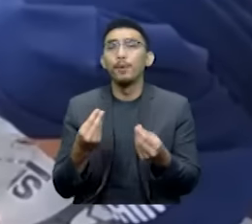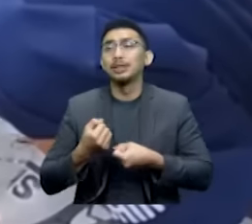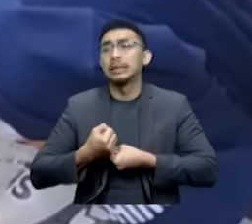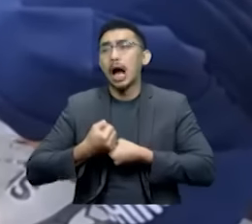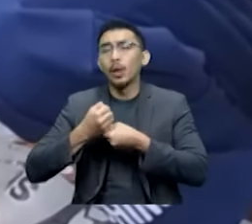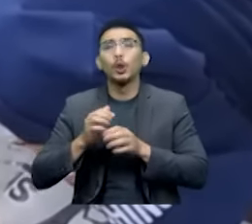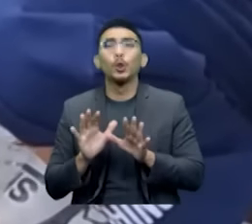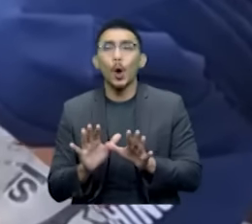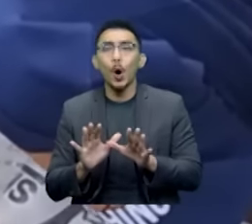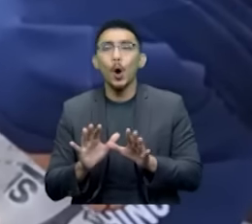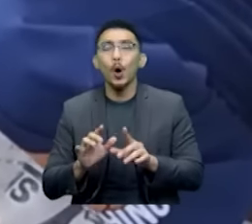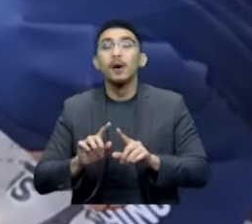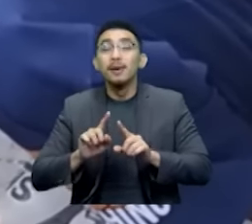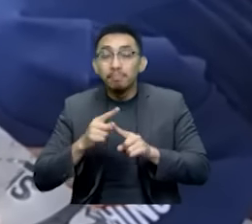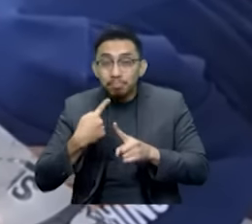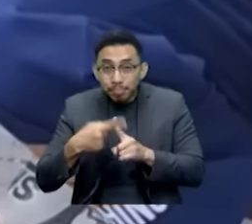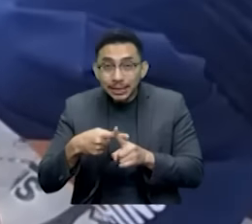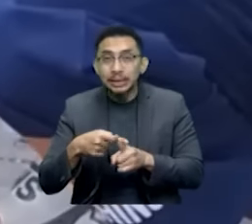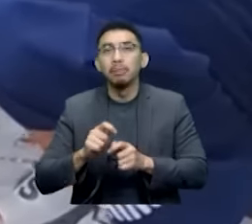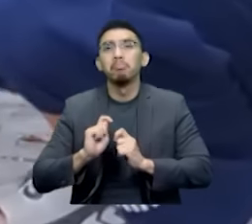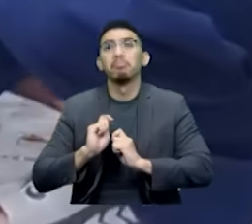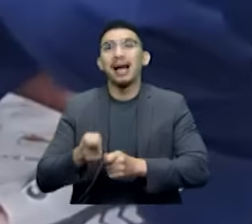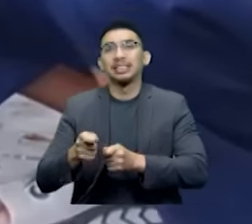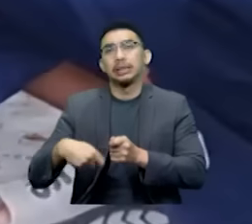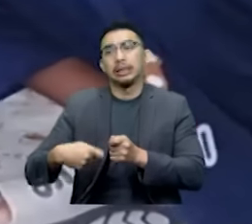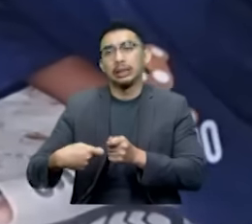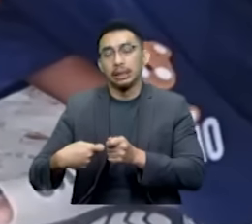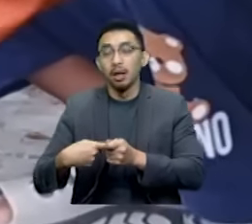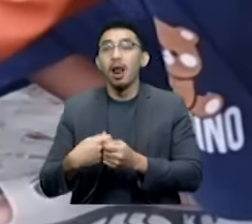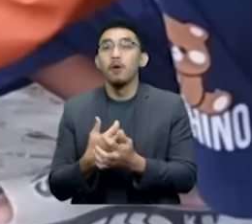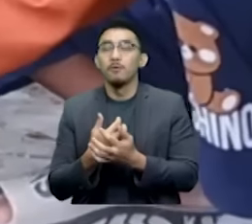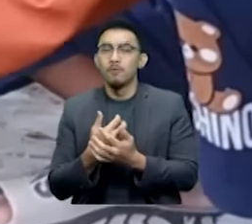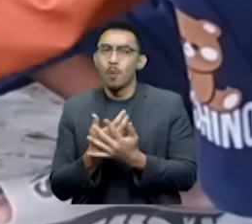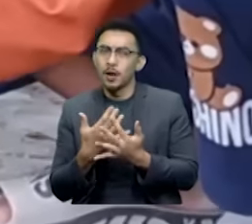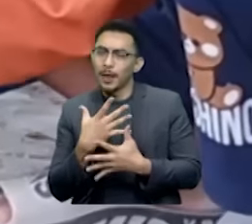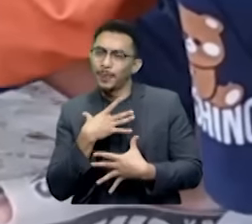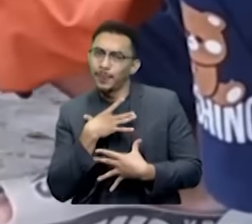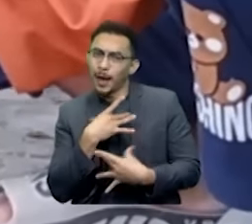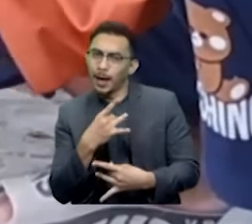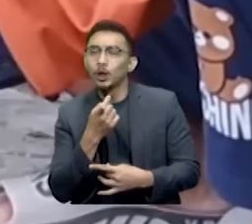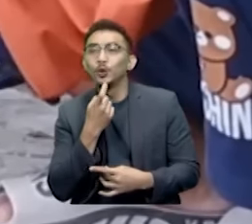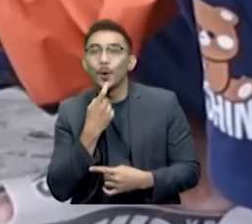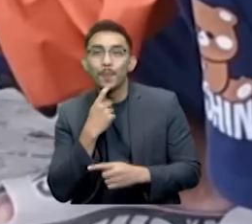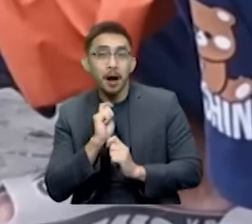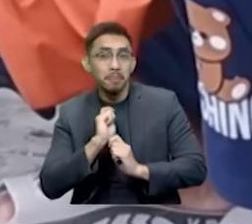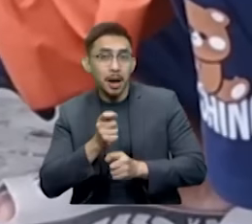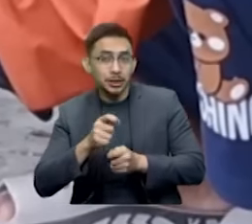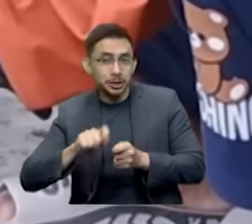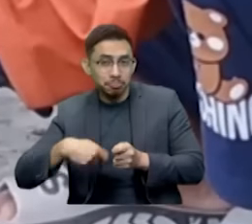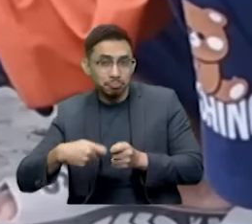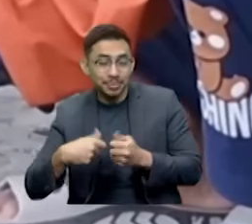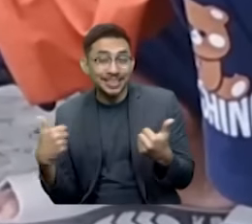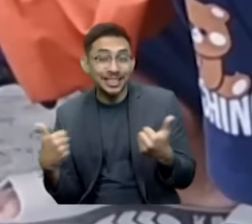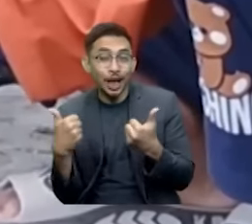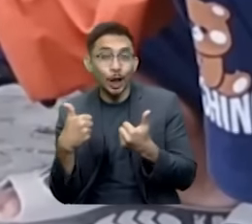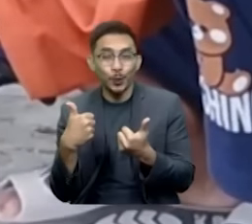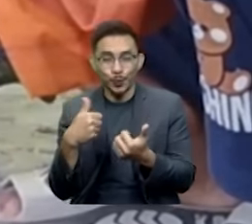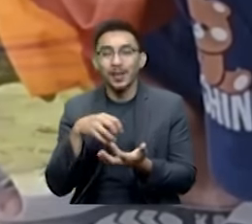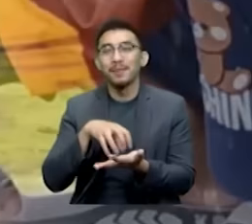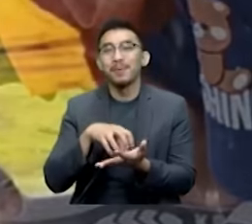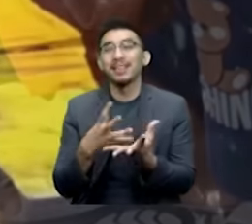Anda tertarik untuk berwisata di tengah perkebunan sawit sambil menikmati serunya memancing ikan? Dari Kabupaten Bangka Selatan,